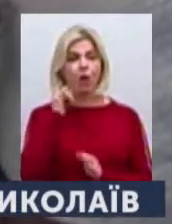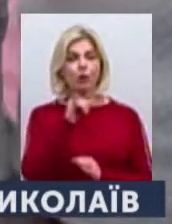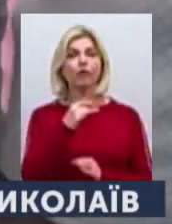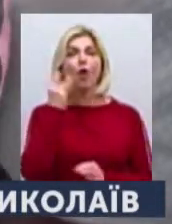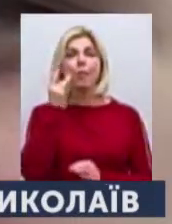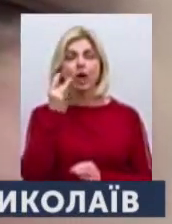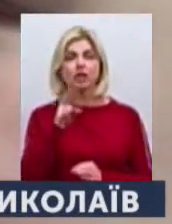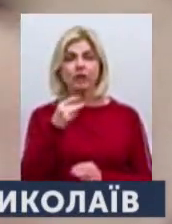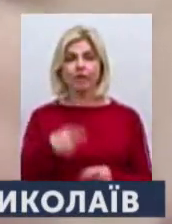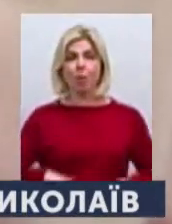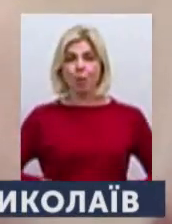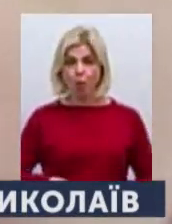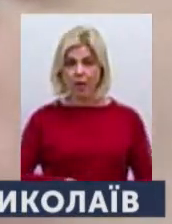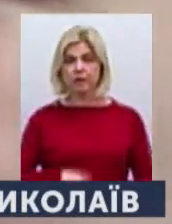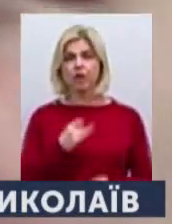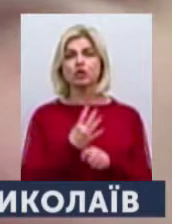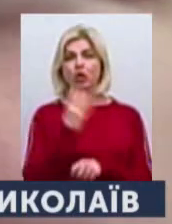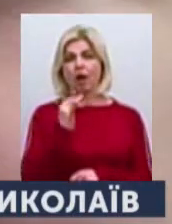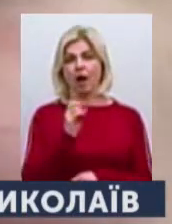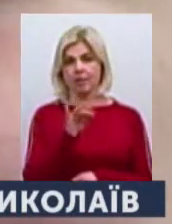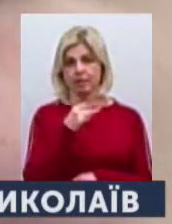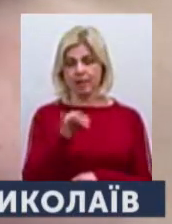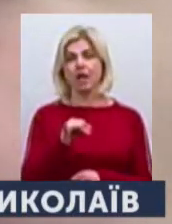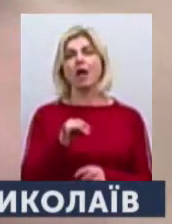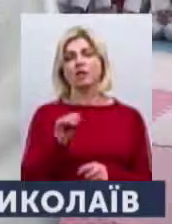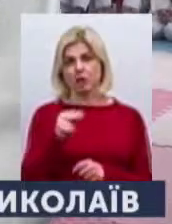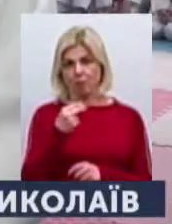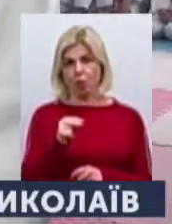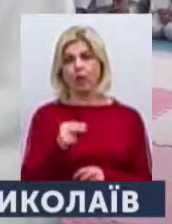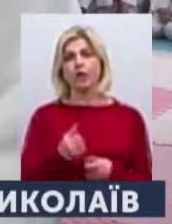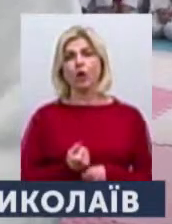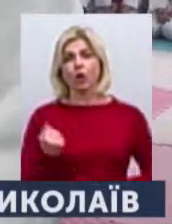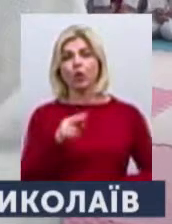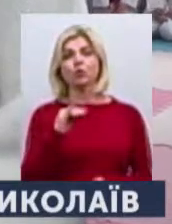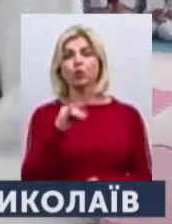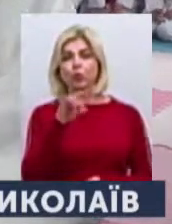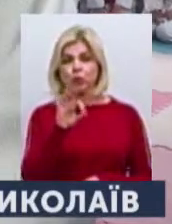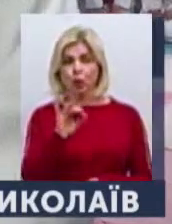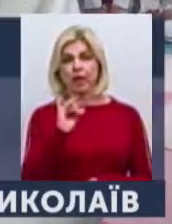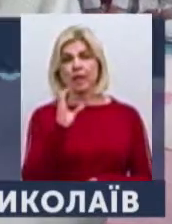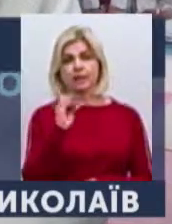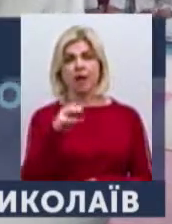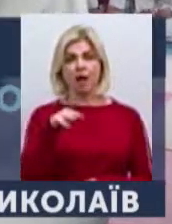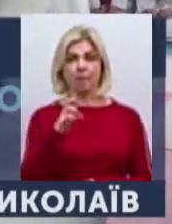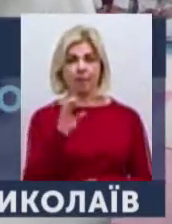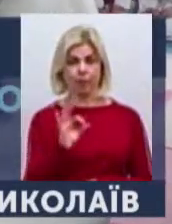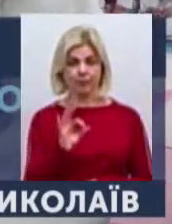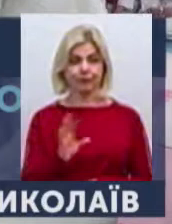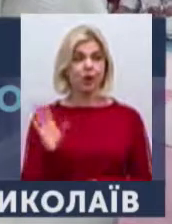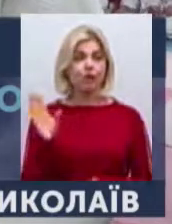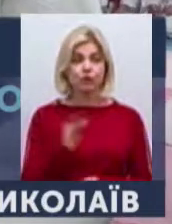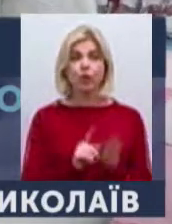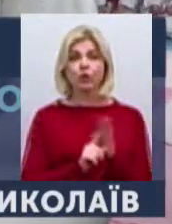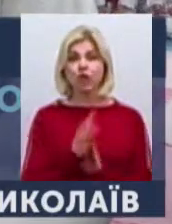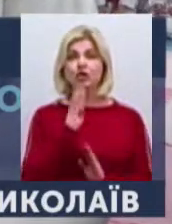і він чотирьохкратний чемпіон Миколаївщини не лише з дзюдо, а й з самбо. Ну, почалося з 4 років. Почалося все з